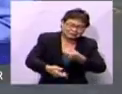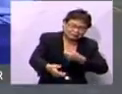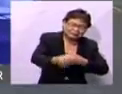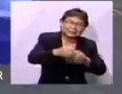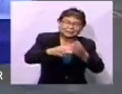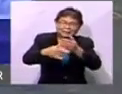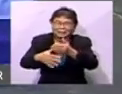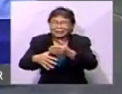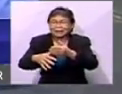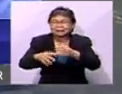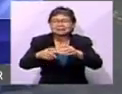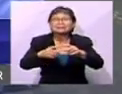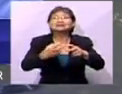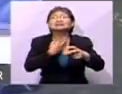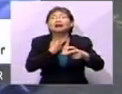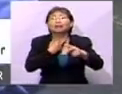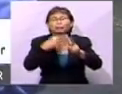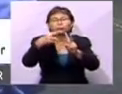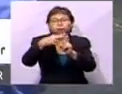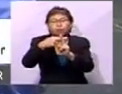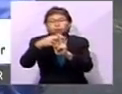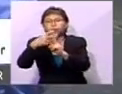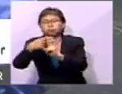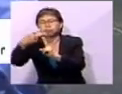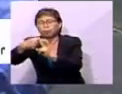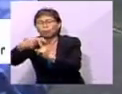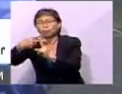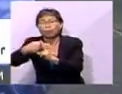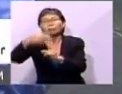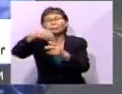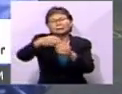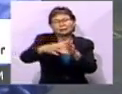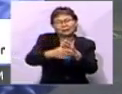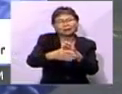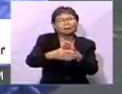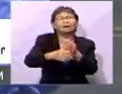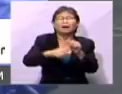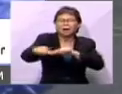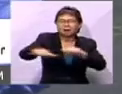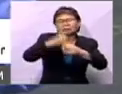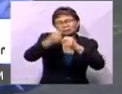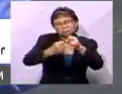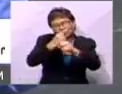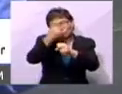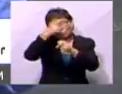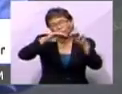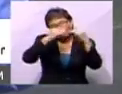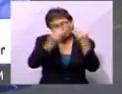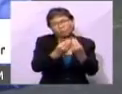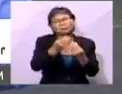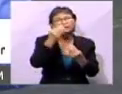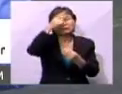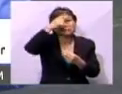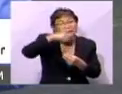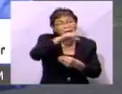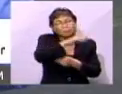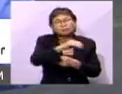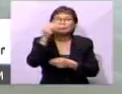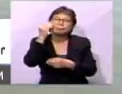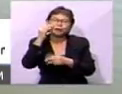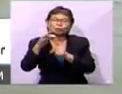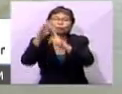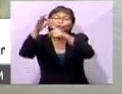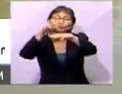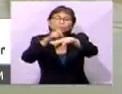lanjaring. Aktiviti tersebut merupakan aktiviti tahunan menghambat ikan bagi masyarakat Siam dan masyarakat Melayu khususnya di Sik